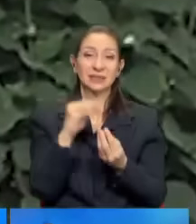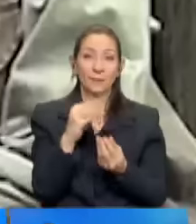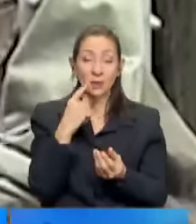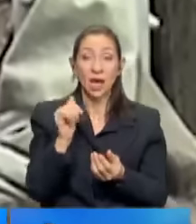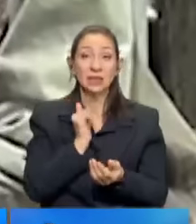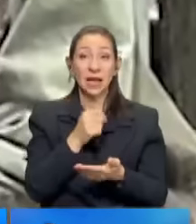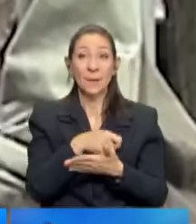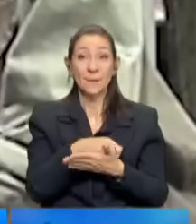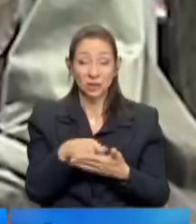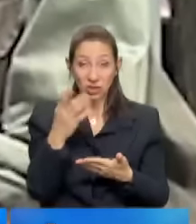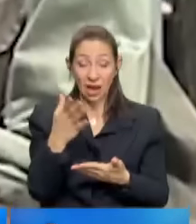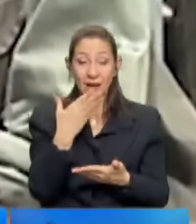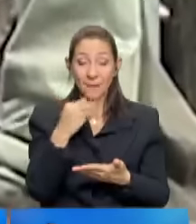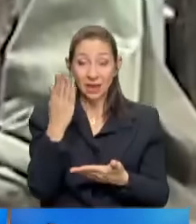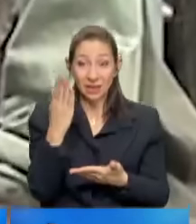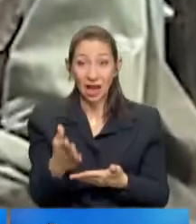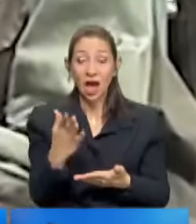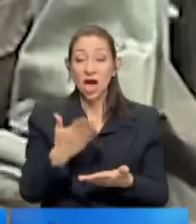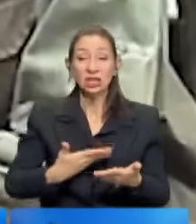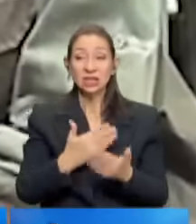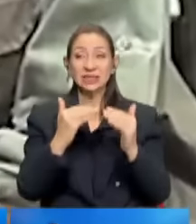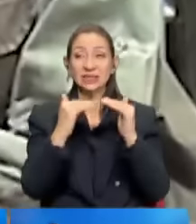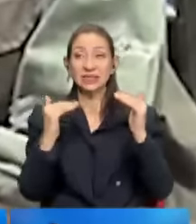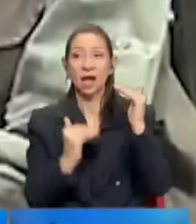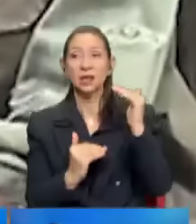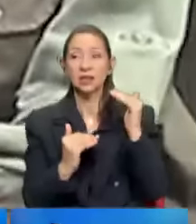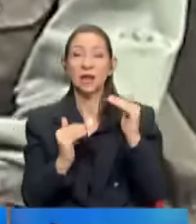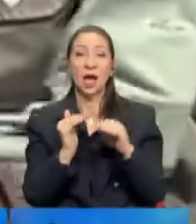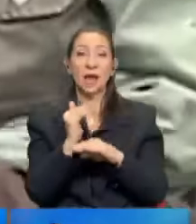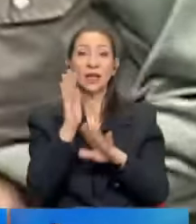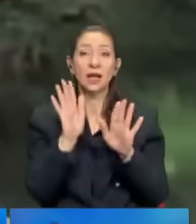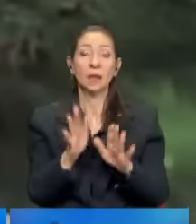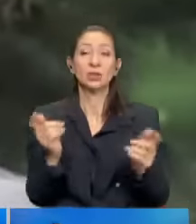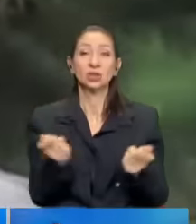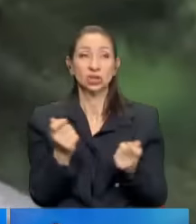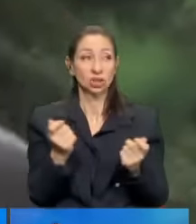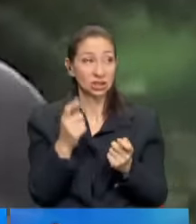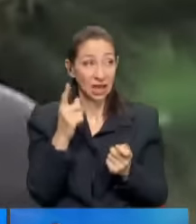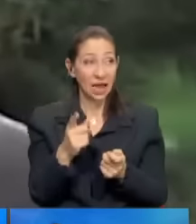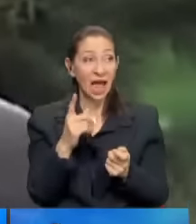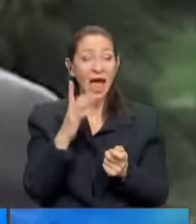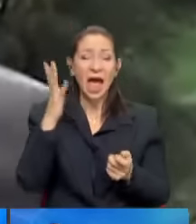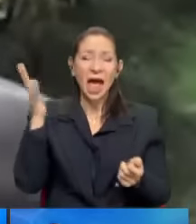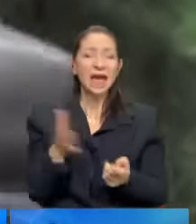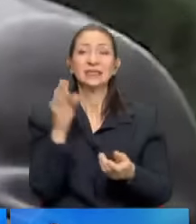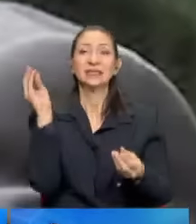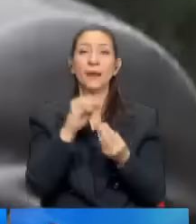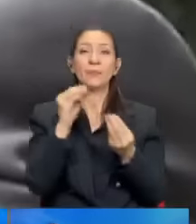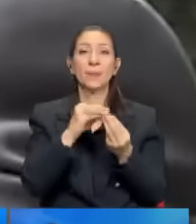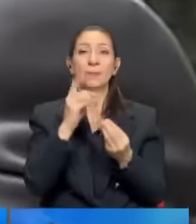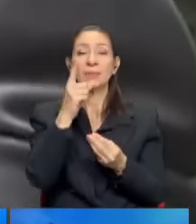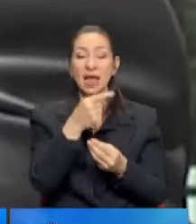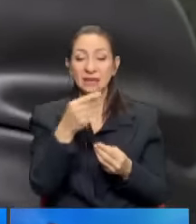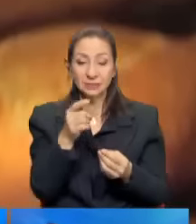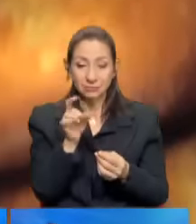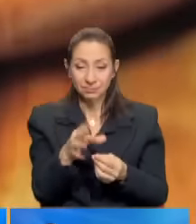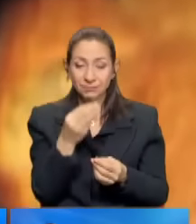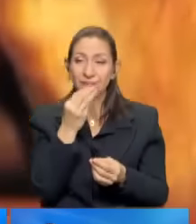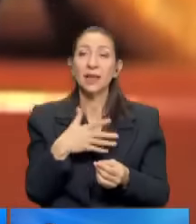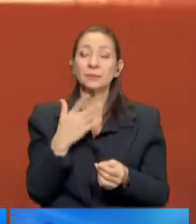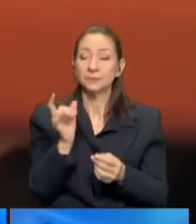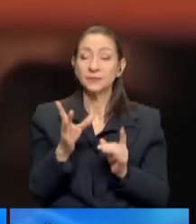Asgari ücretli de emekli de açlık sınırının altında hayatta kalmaya çalışırken her zamla sofradan bir kalem eksiliyor